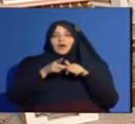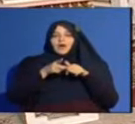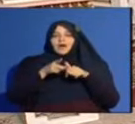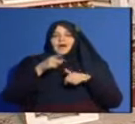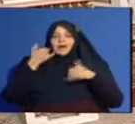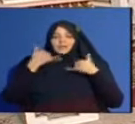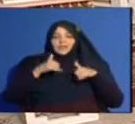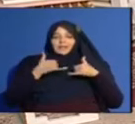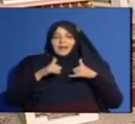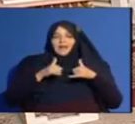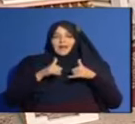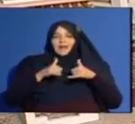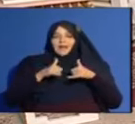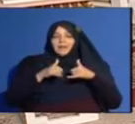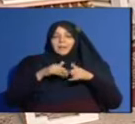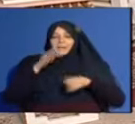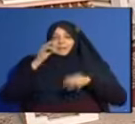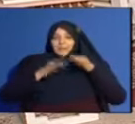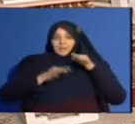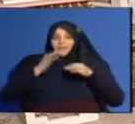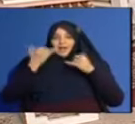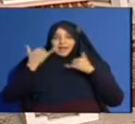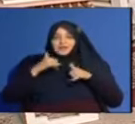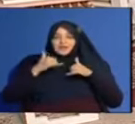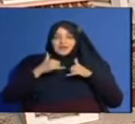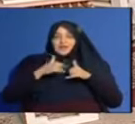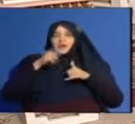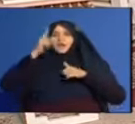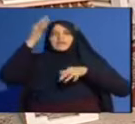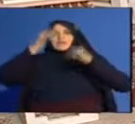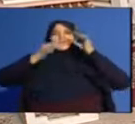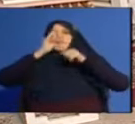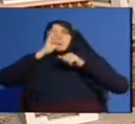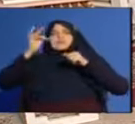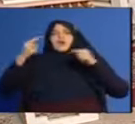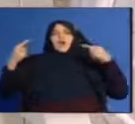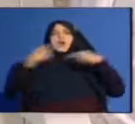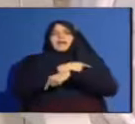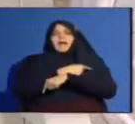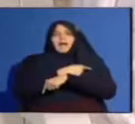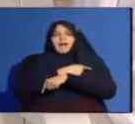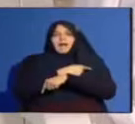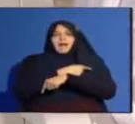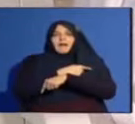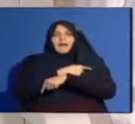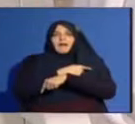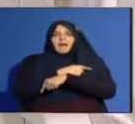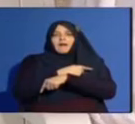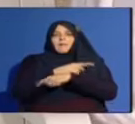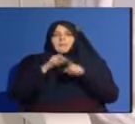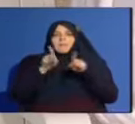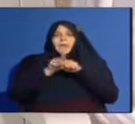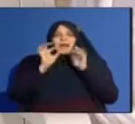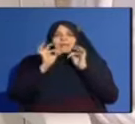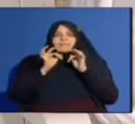صادرا عن محكمة جزائرية في الموضوع نفسه.